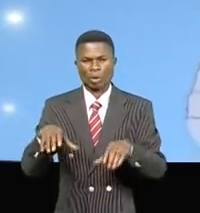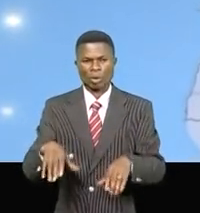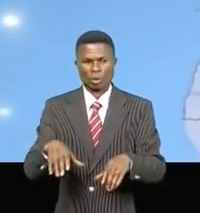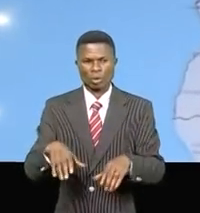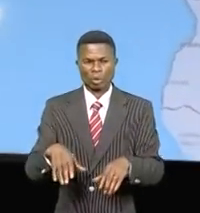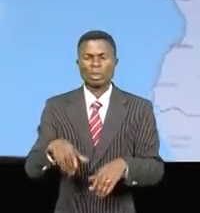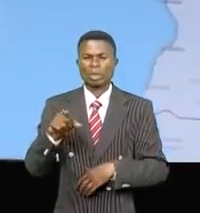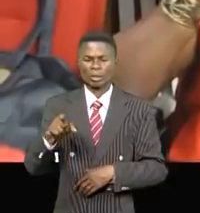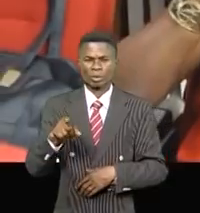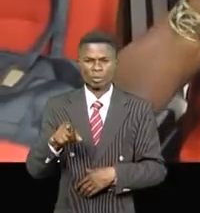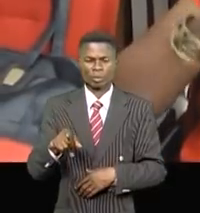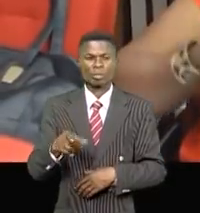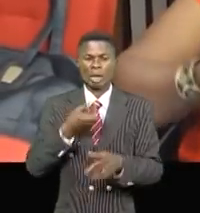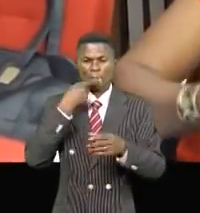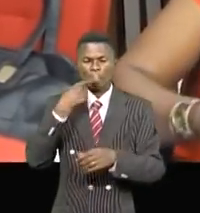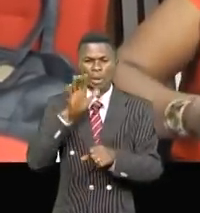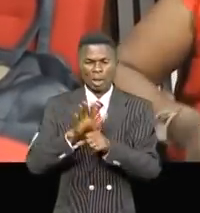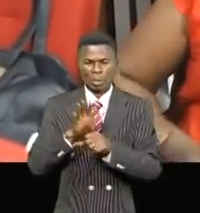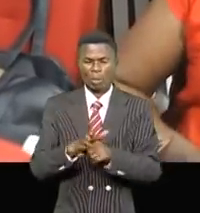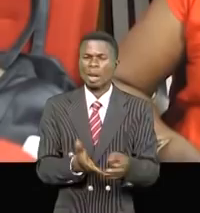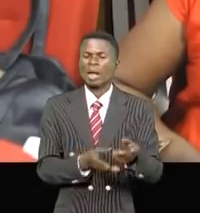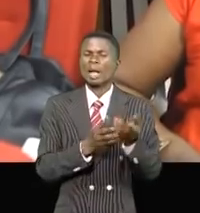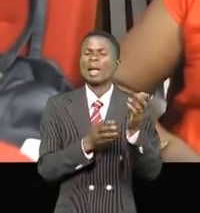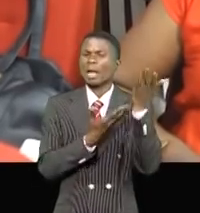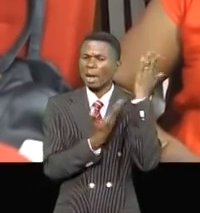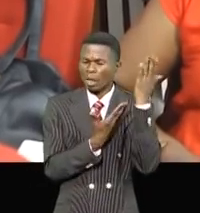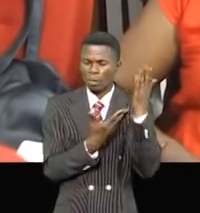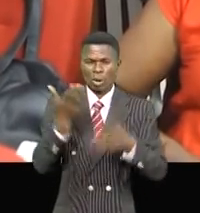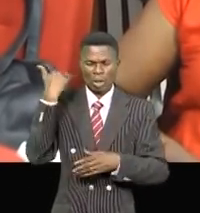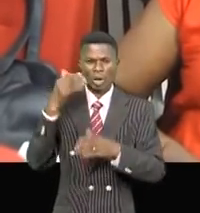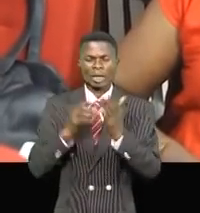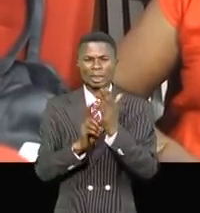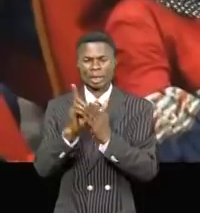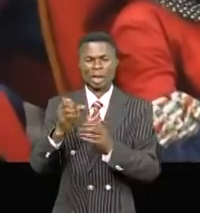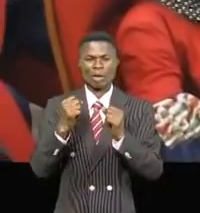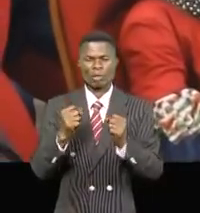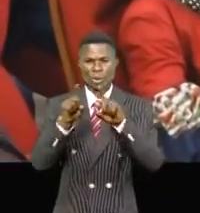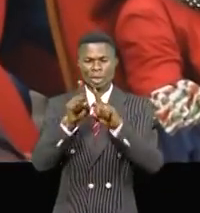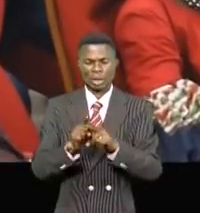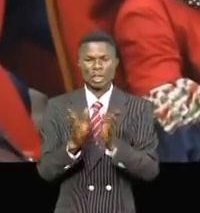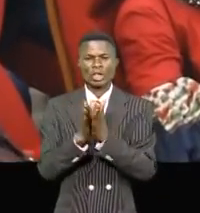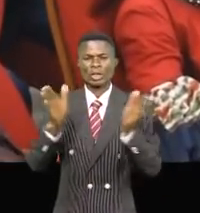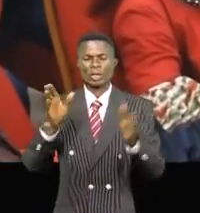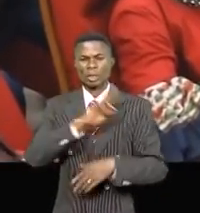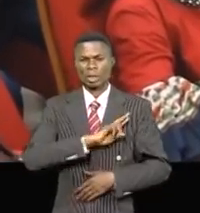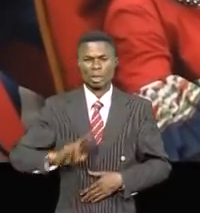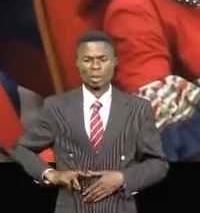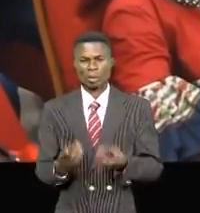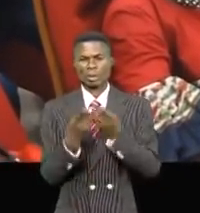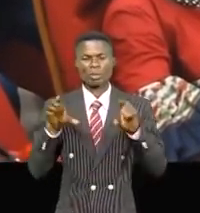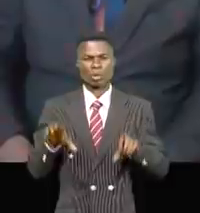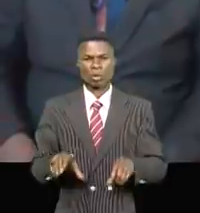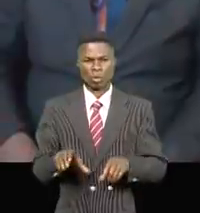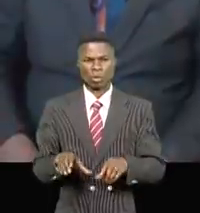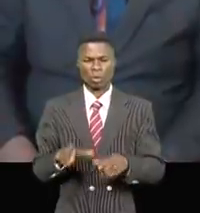en sigle, de marteler l'apport de l'eau dans le processus du développement durable et intégral de la République démocratique du